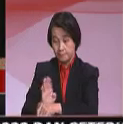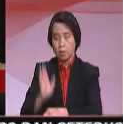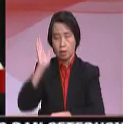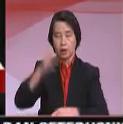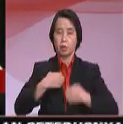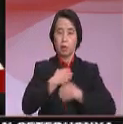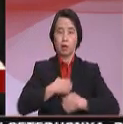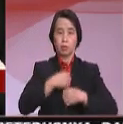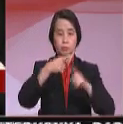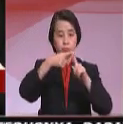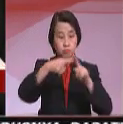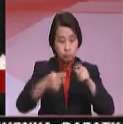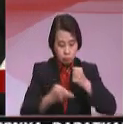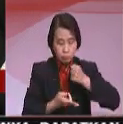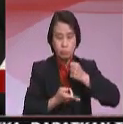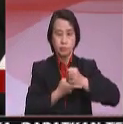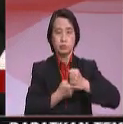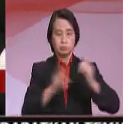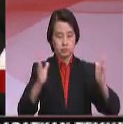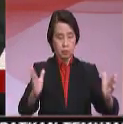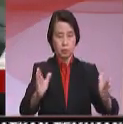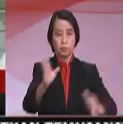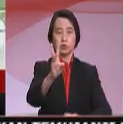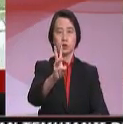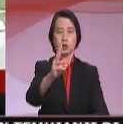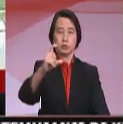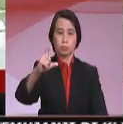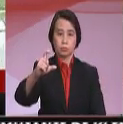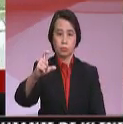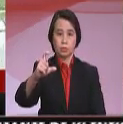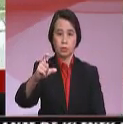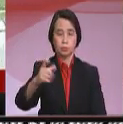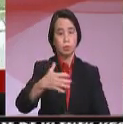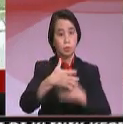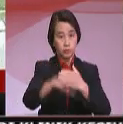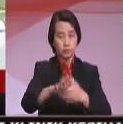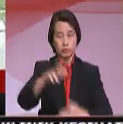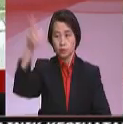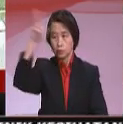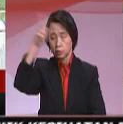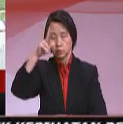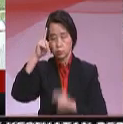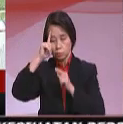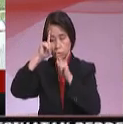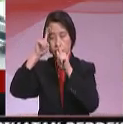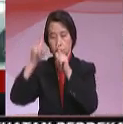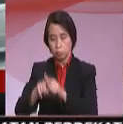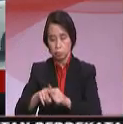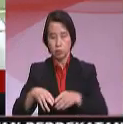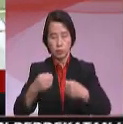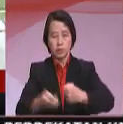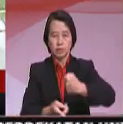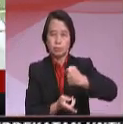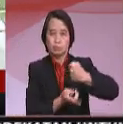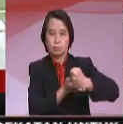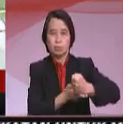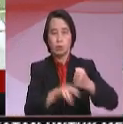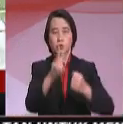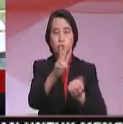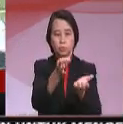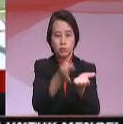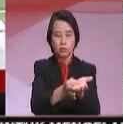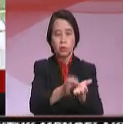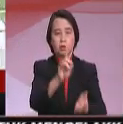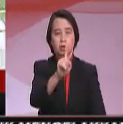menikmati rebat tarif elektrik bagi tempoh 6 bulan. Ia selepas kerajaan bersetuju memberi rebat sebanyak 2 sen